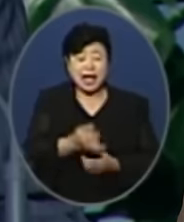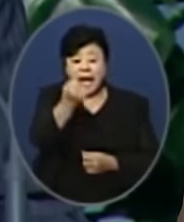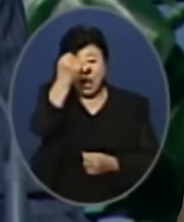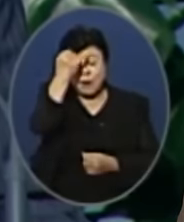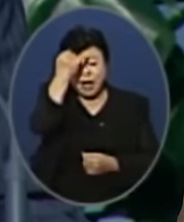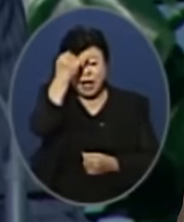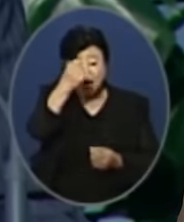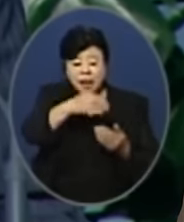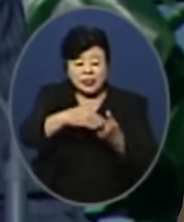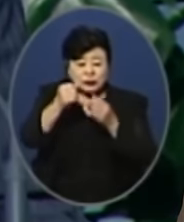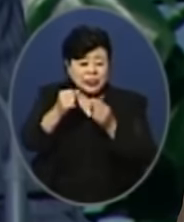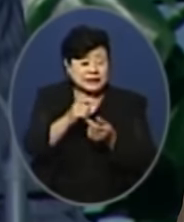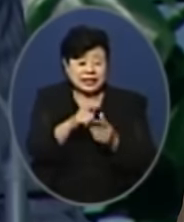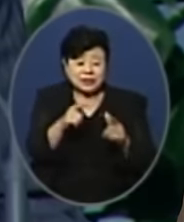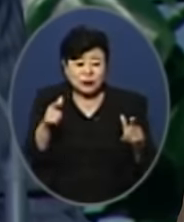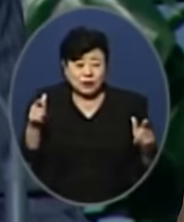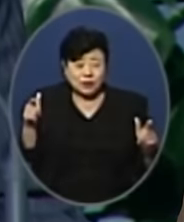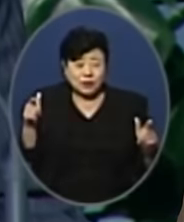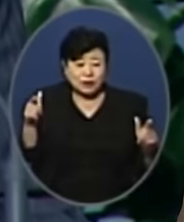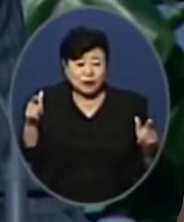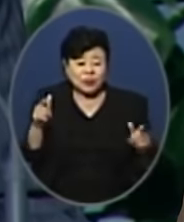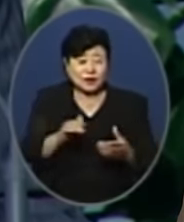하와를 데리고 살지 않더라도